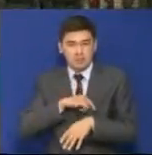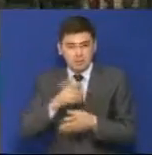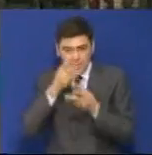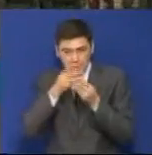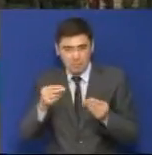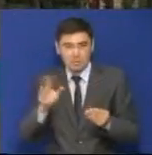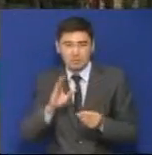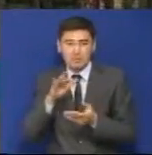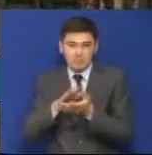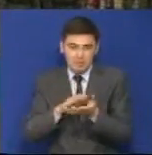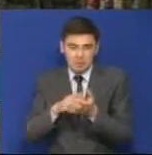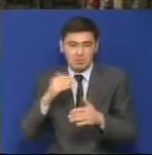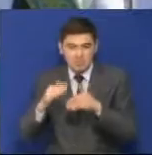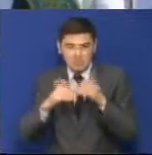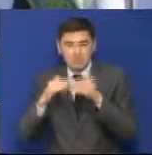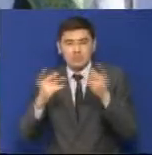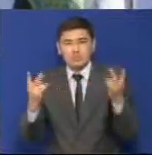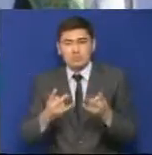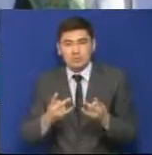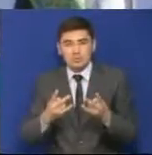дамытса деймін. Бұл